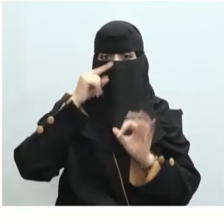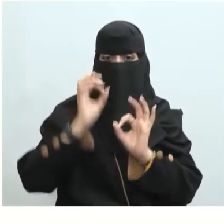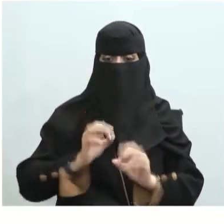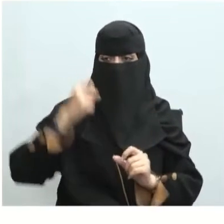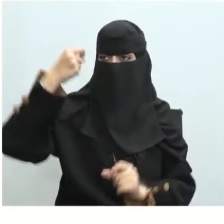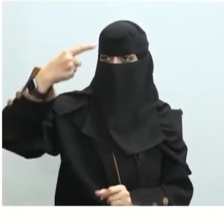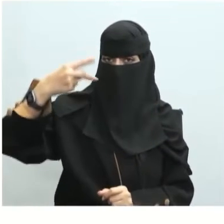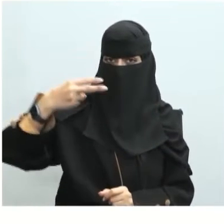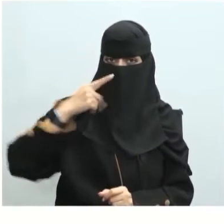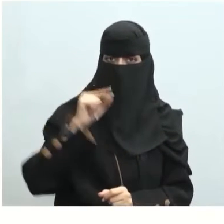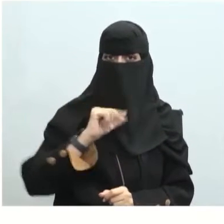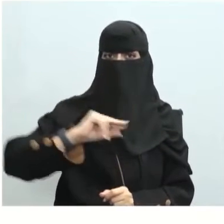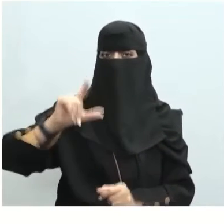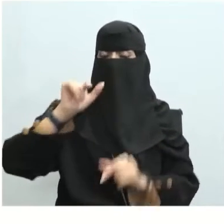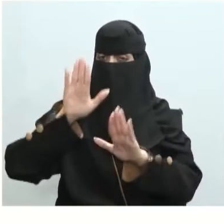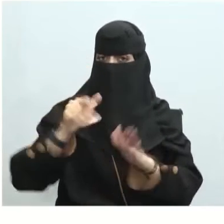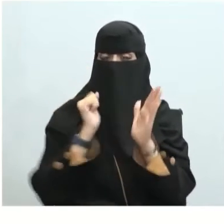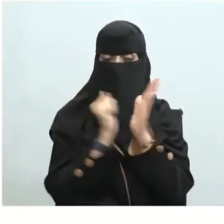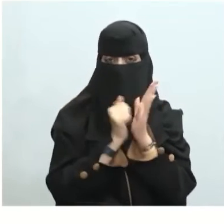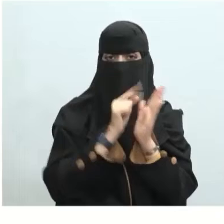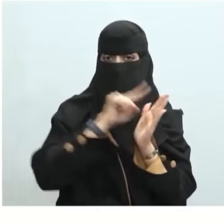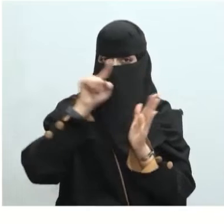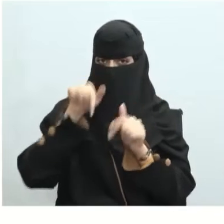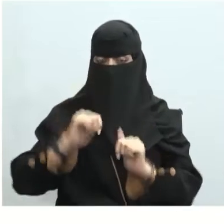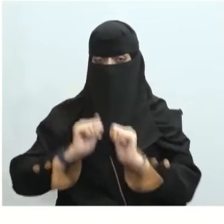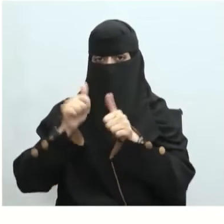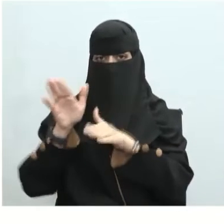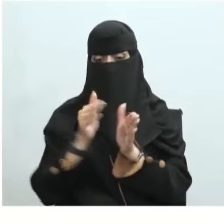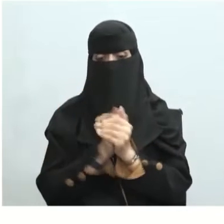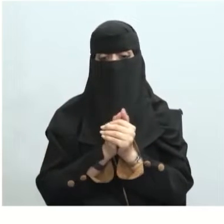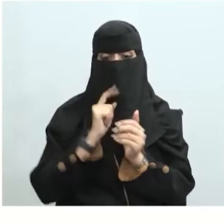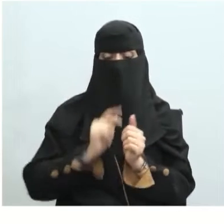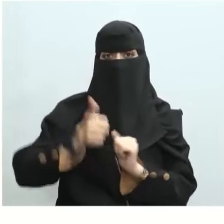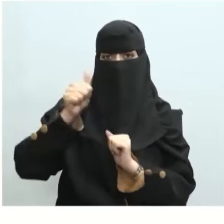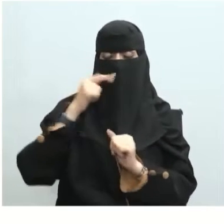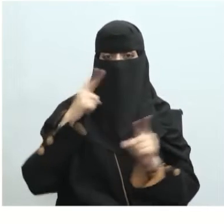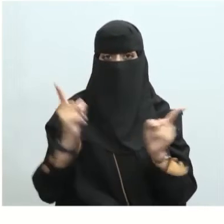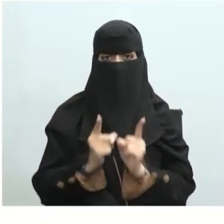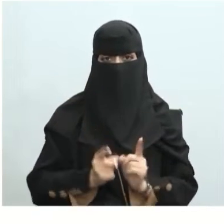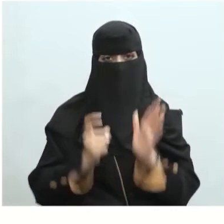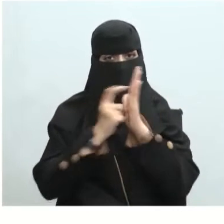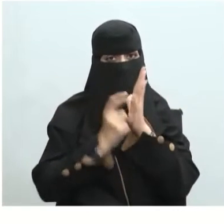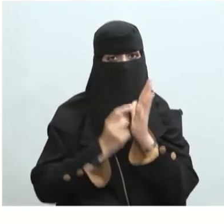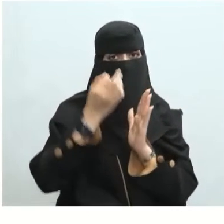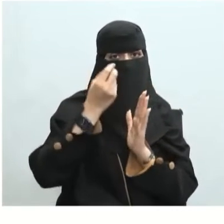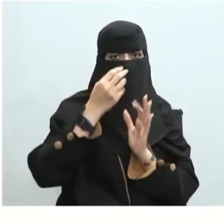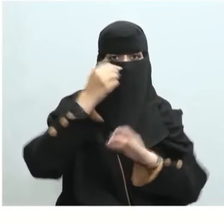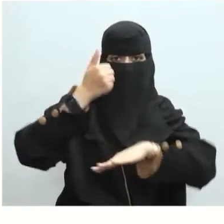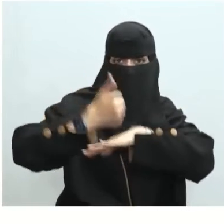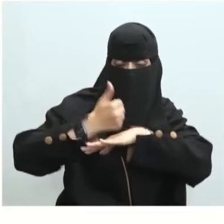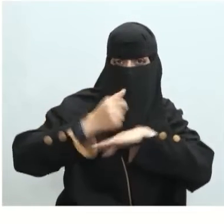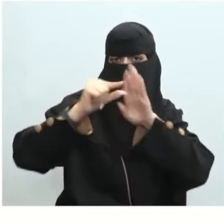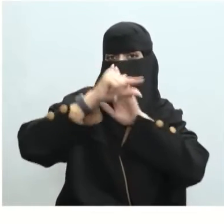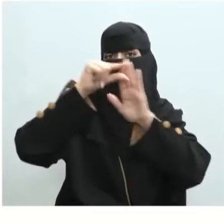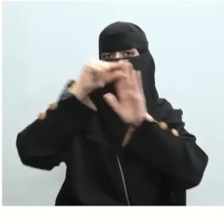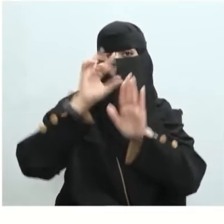الاتيه وايضا هذا نشاط ذ بامكانك انت تقوم تقوم به الف حدد العناصر الفنيه للموضوع العناصر